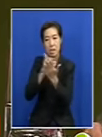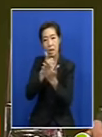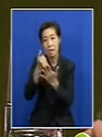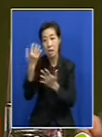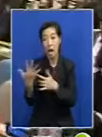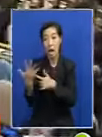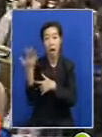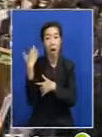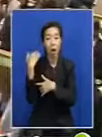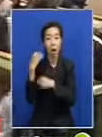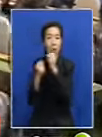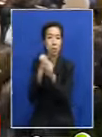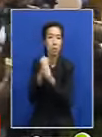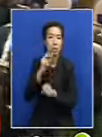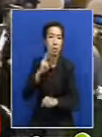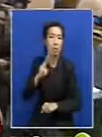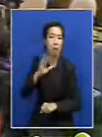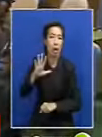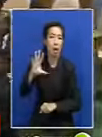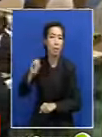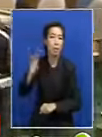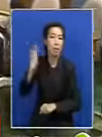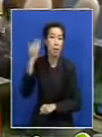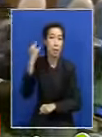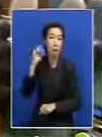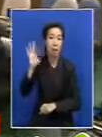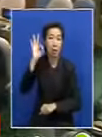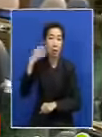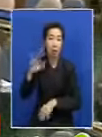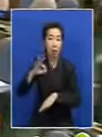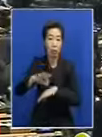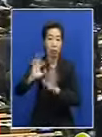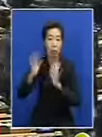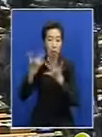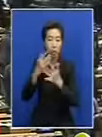ได้รับเลือกตั้งไปเมื่อปี2557ส่ว